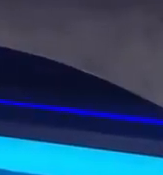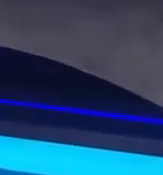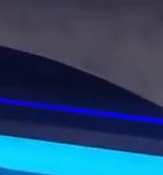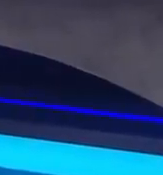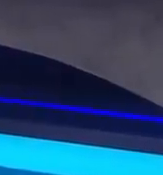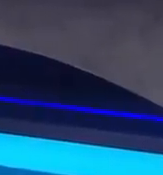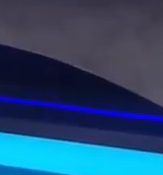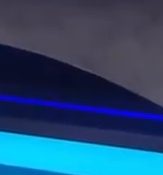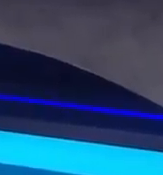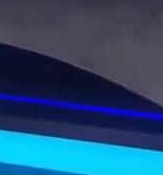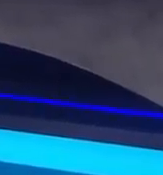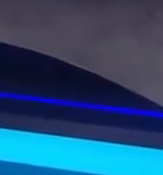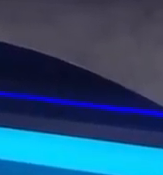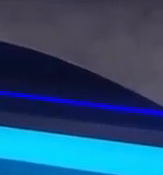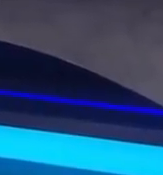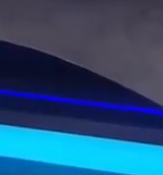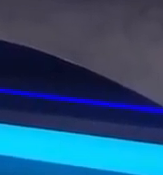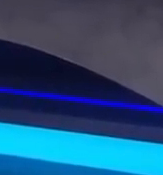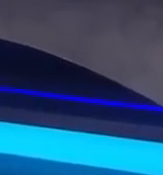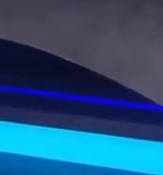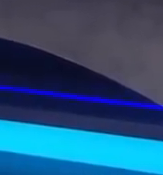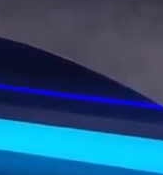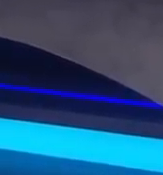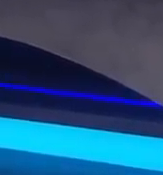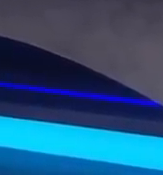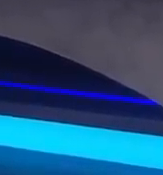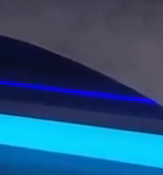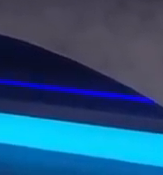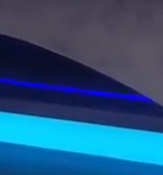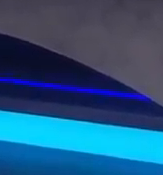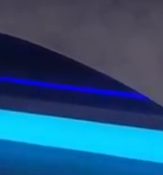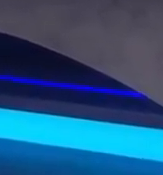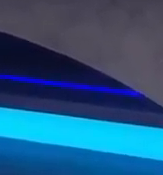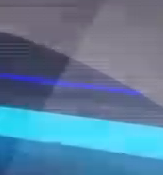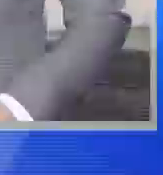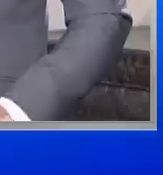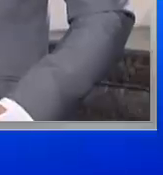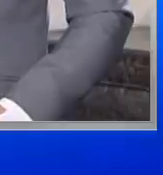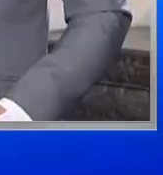And that's my Chika this Saturday. Ako po si Nelson Canlas. Pia, June?